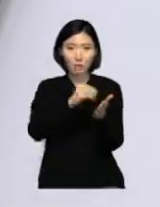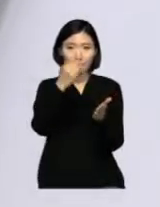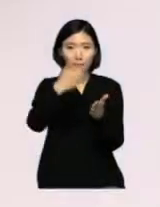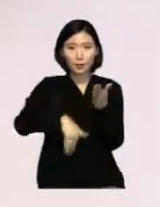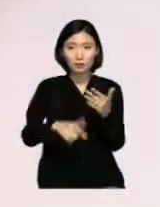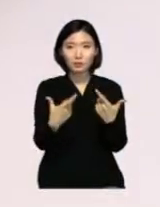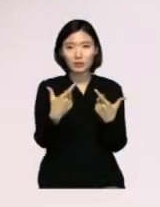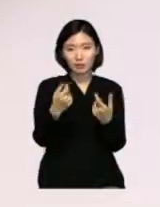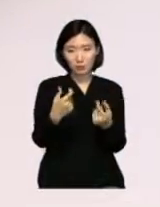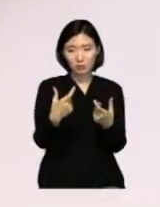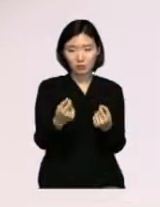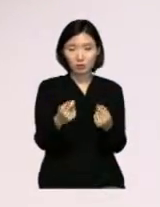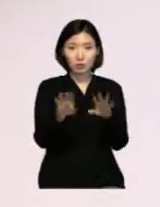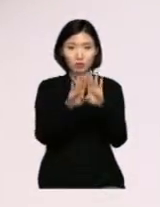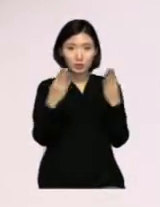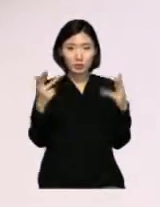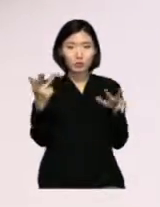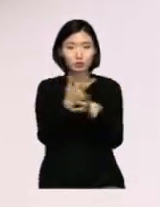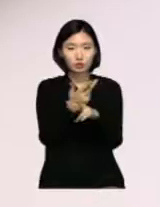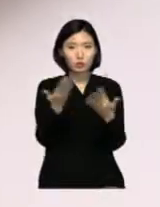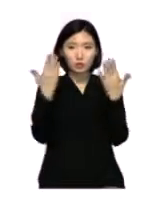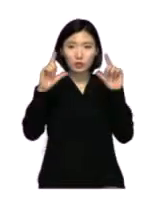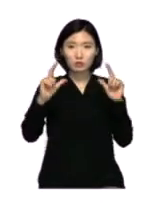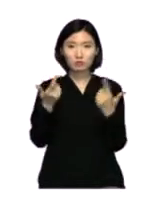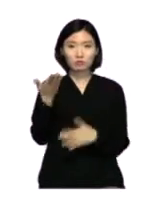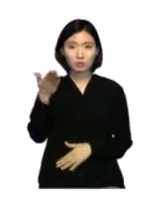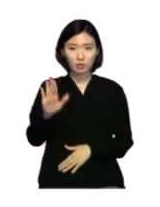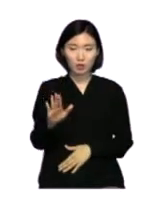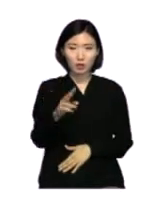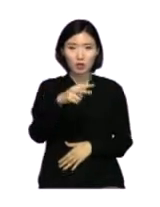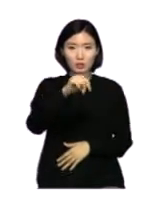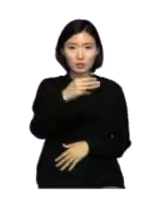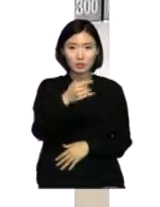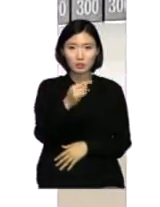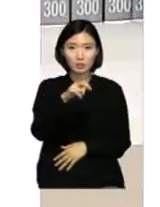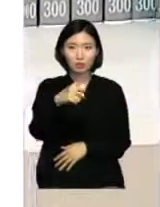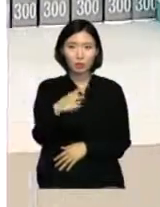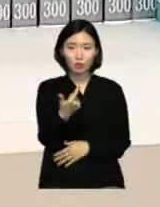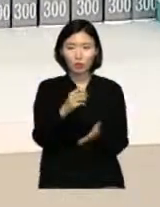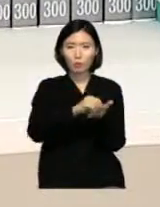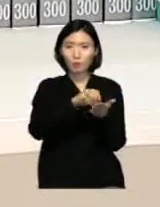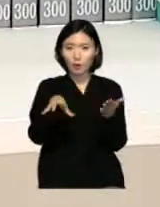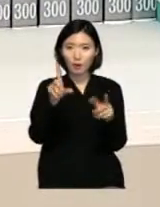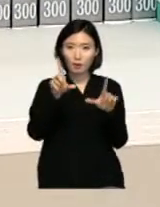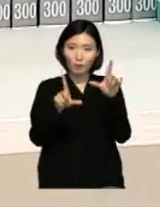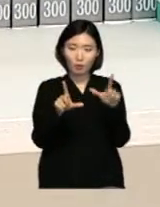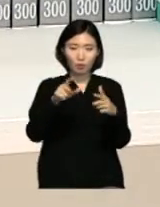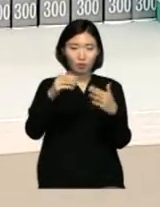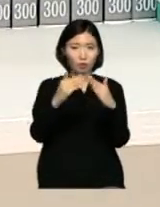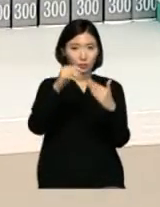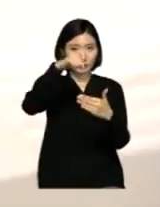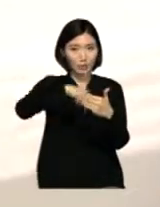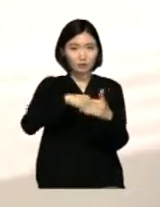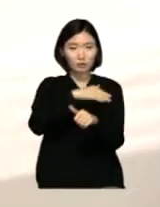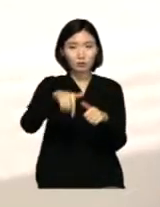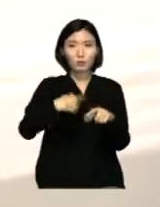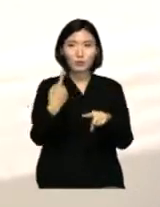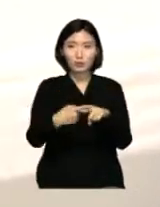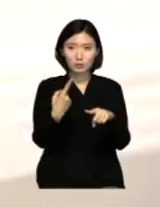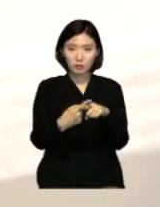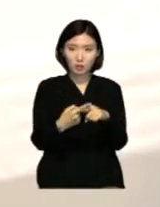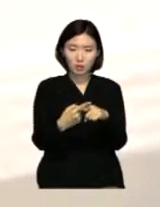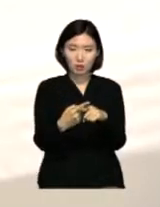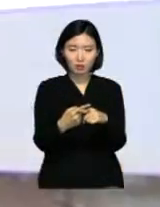듯합니다. 개관한 지 일주일도 채 지나지 않아 실리콘은 떨어져 나갔습니다. 건물 안의 상황도 마찬가지.